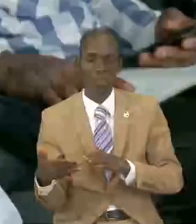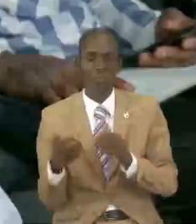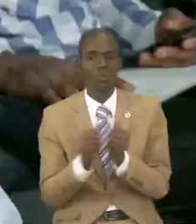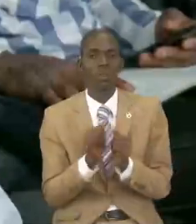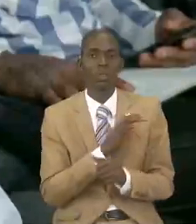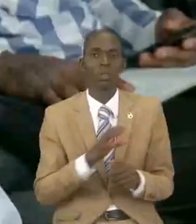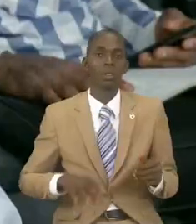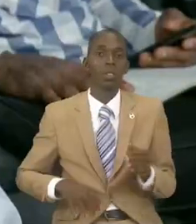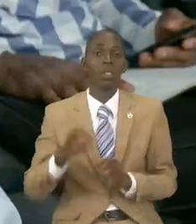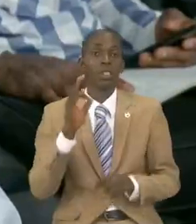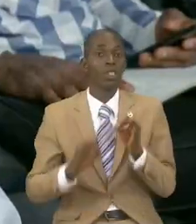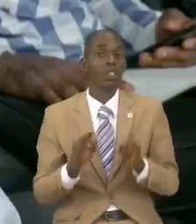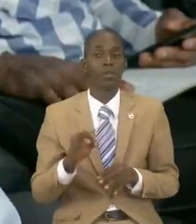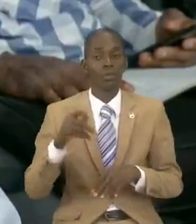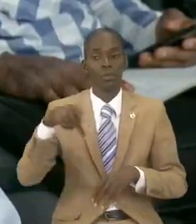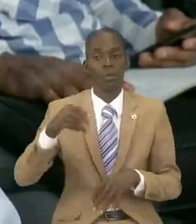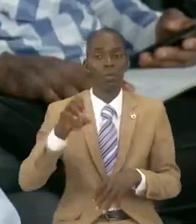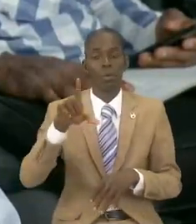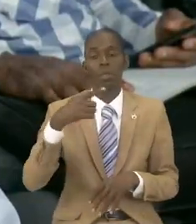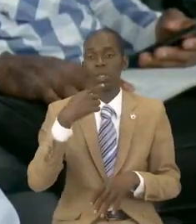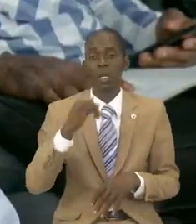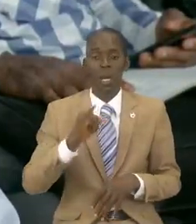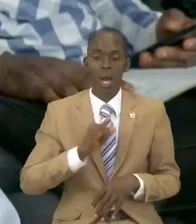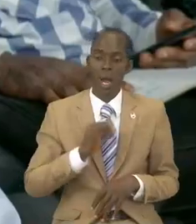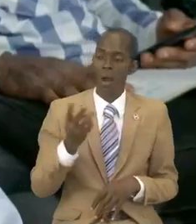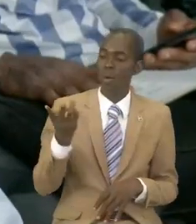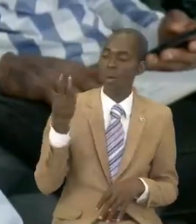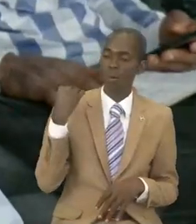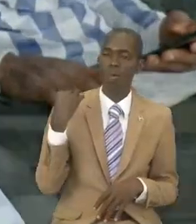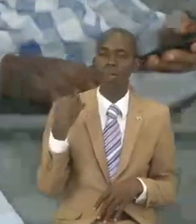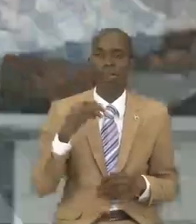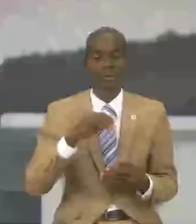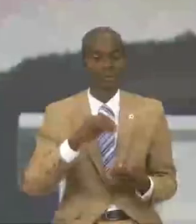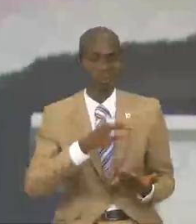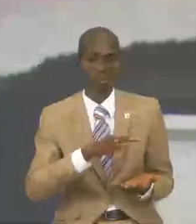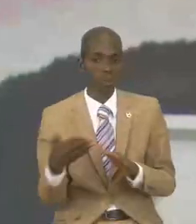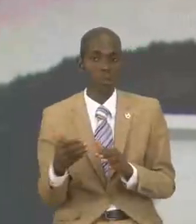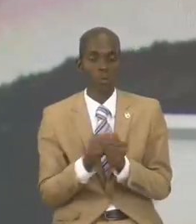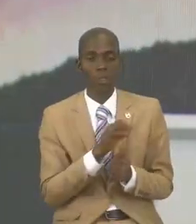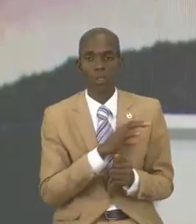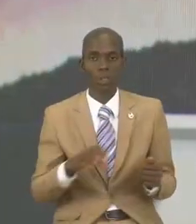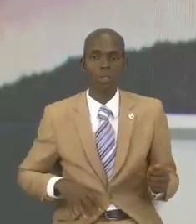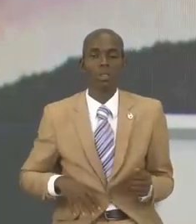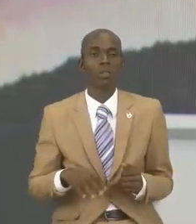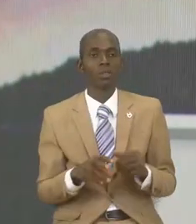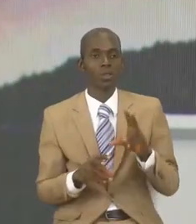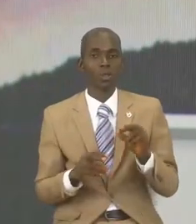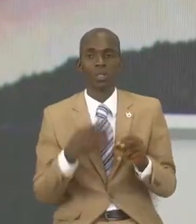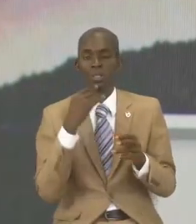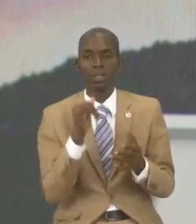S'il avait dit j'étais crucifié avec Christ, ça allait impliquer que j'étais, mais que je suis sorti de